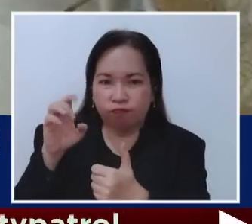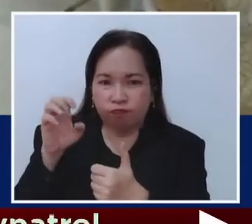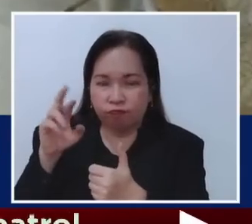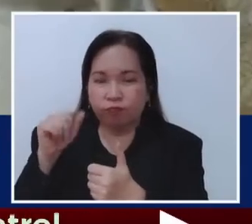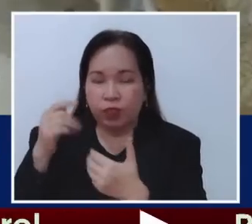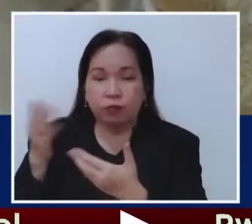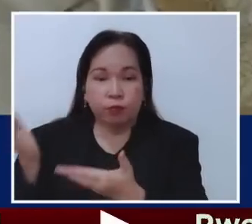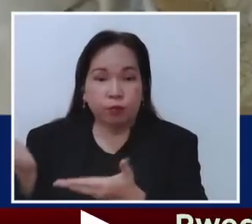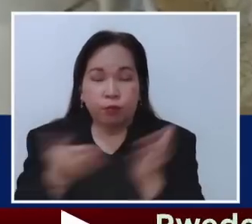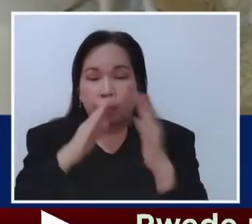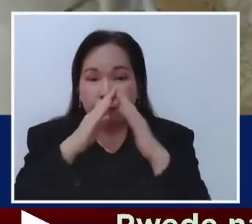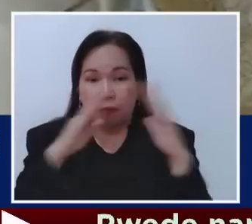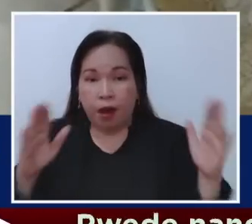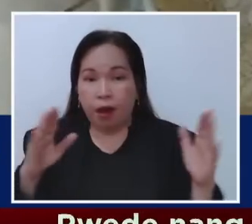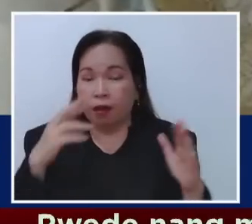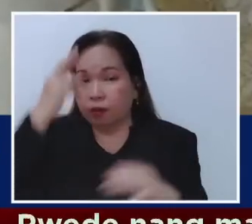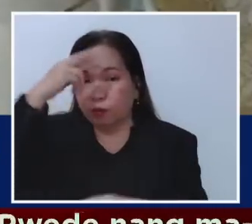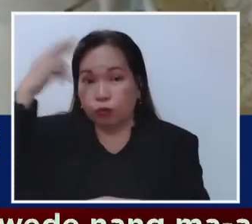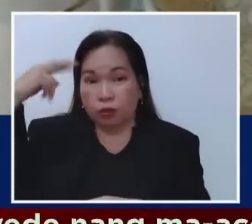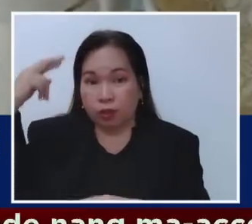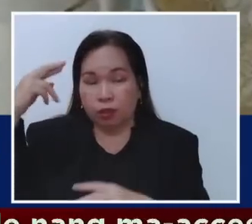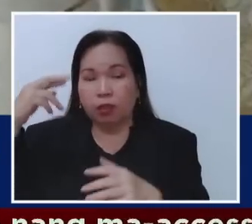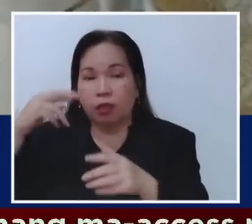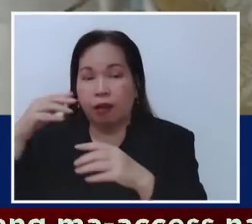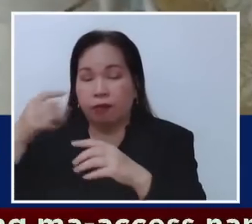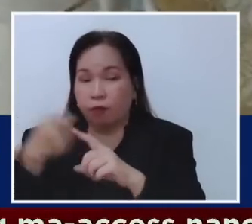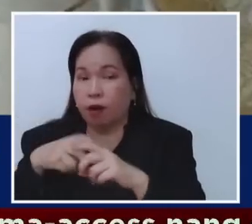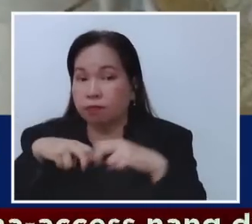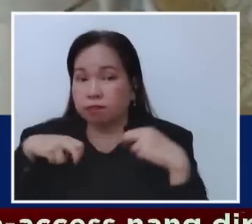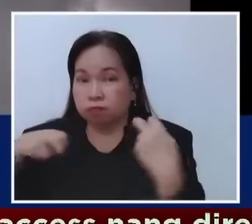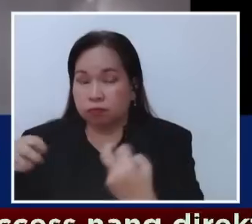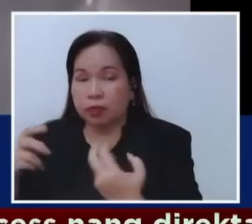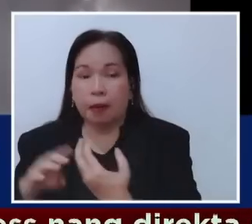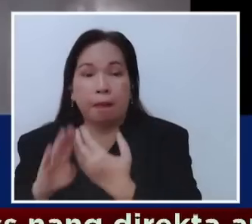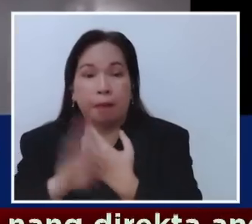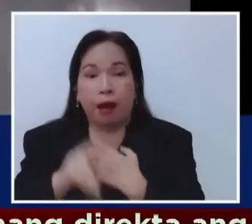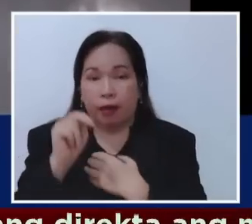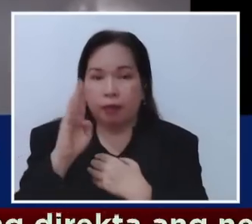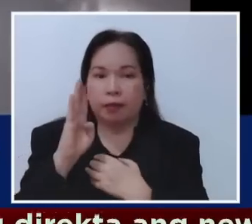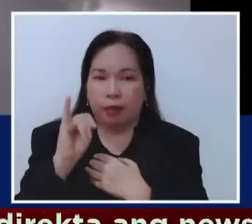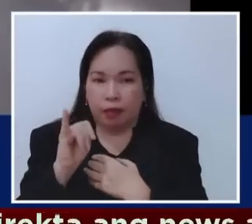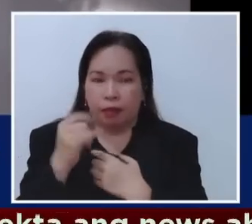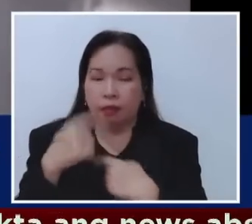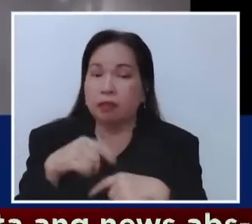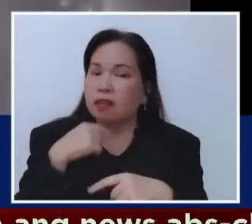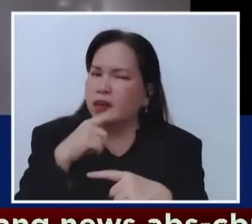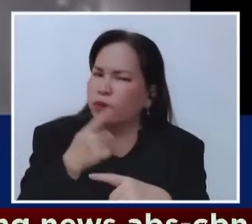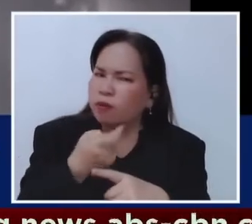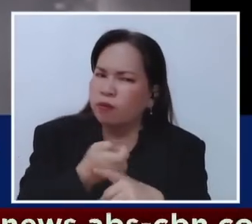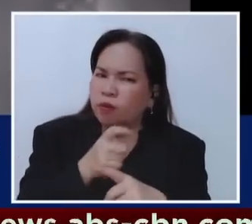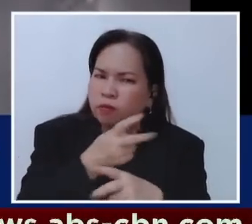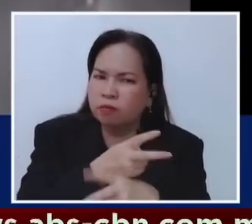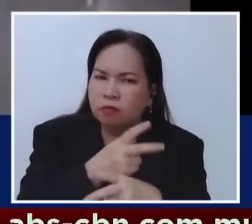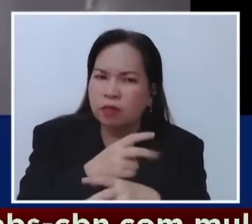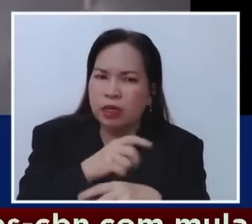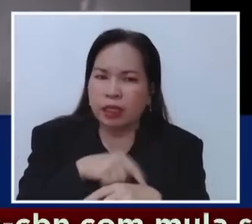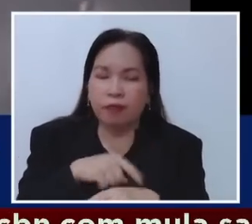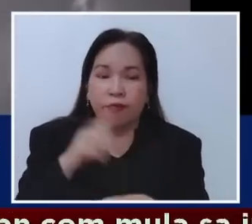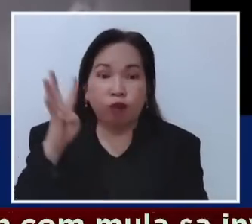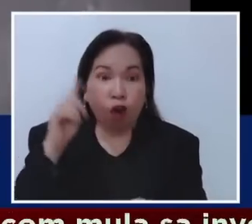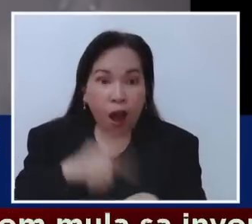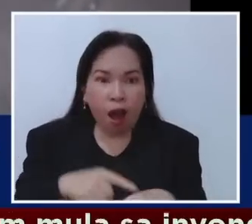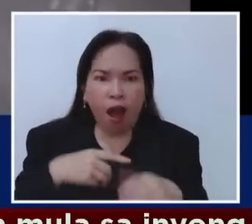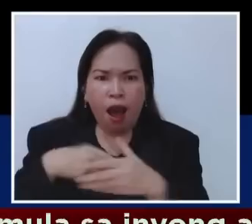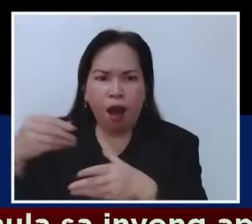mula sa buffet dinner bago bumalik sa NBI at naaresto ng hating gabi. Lumalabas sa investigasyon na nasa 4 na beses nakalabas ng selda